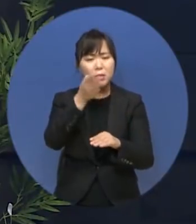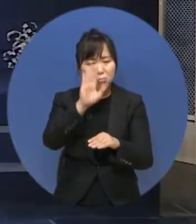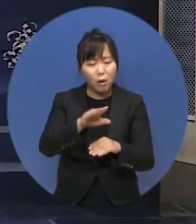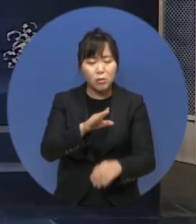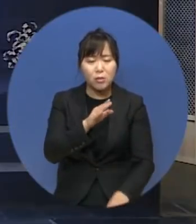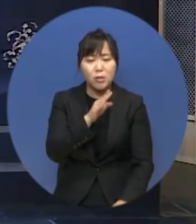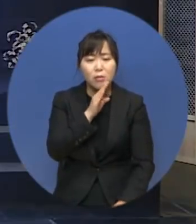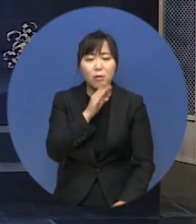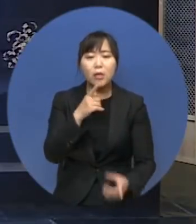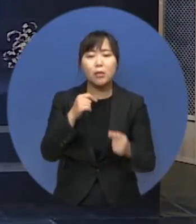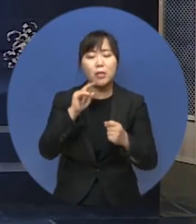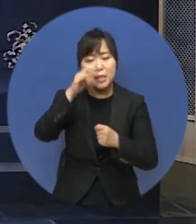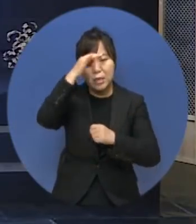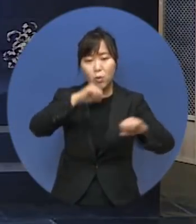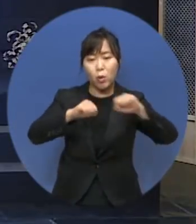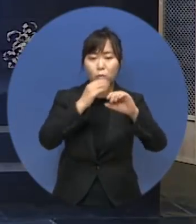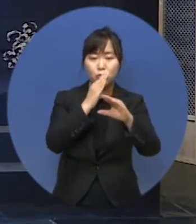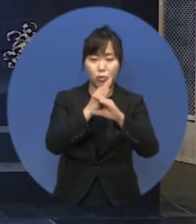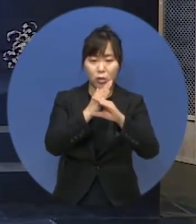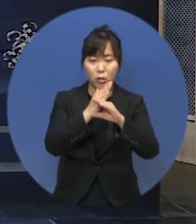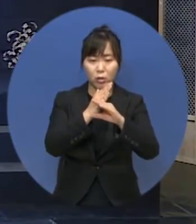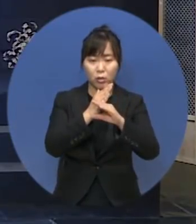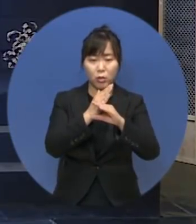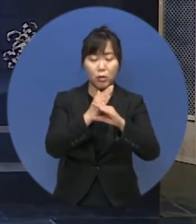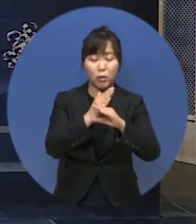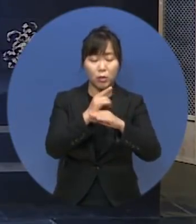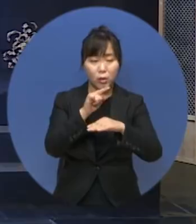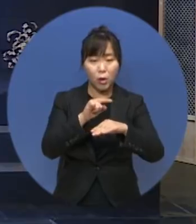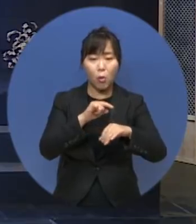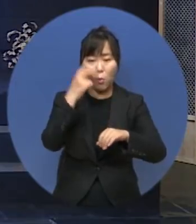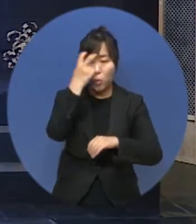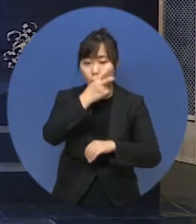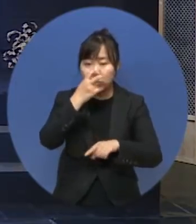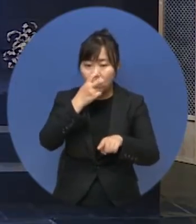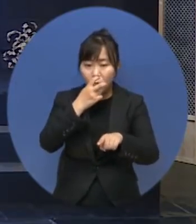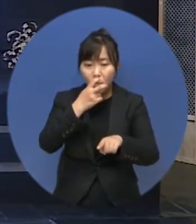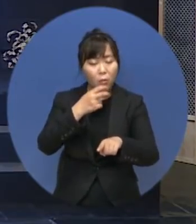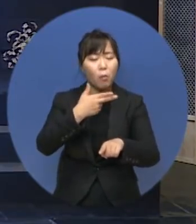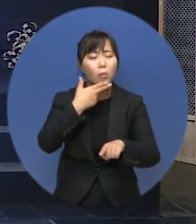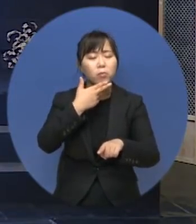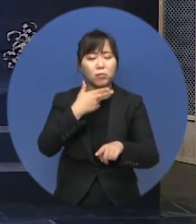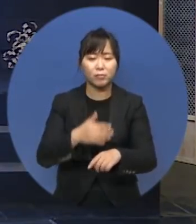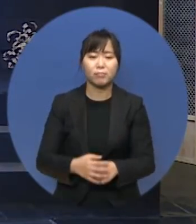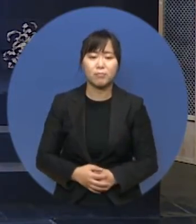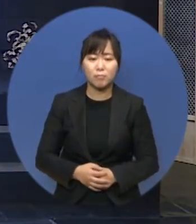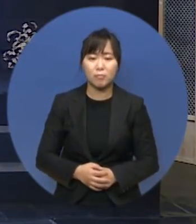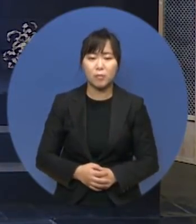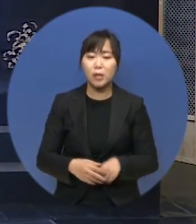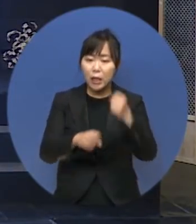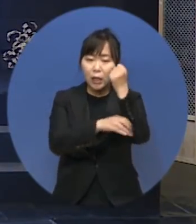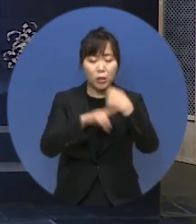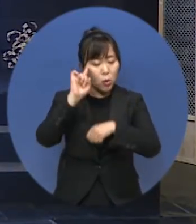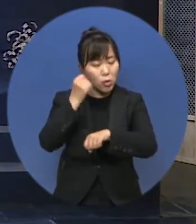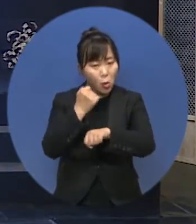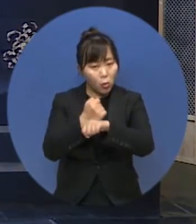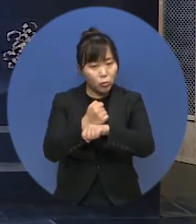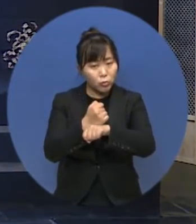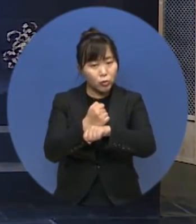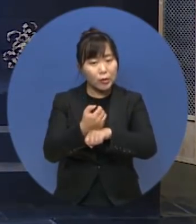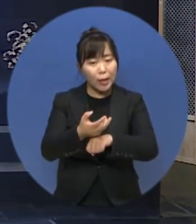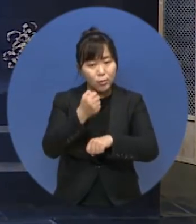실제로 이러한 예술 활동을 하고 있는 조사는 부재한 상황입니다. 따라 기초 연구를